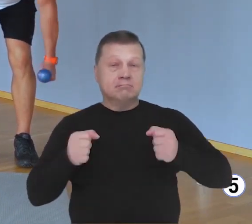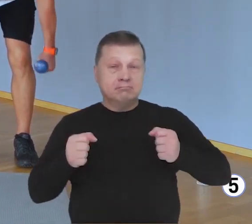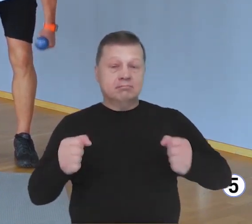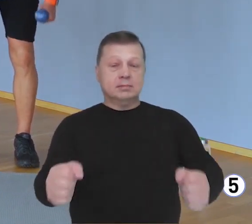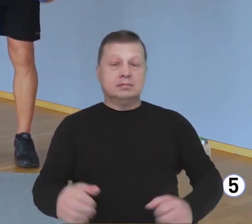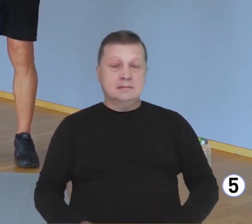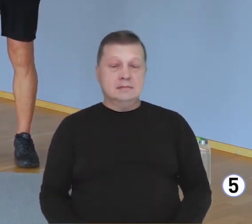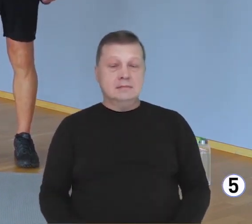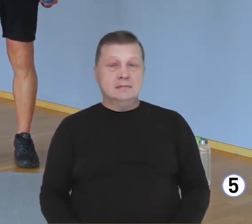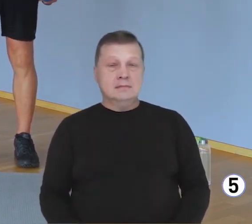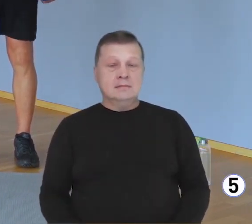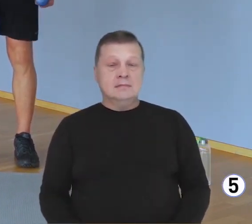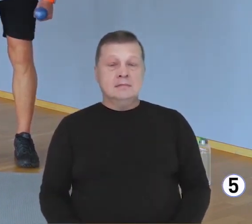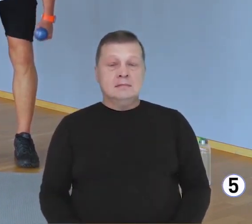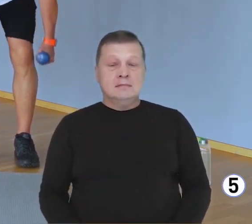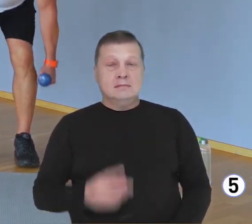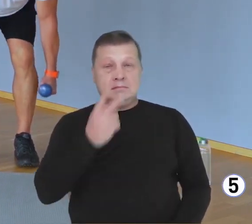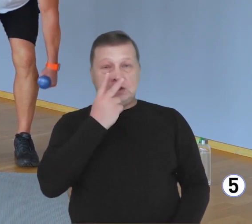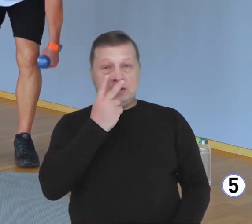ugięcie ramion.